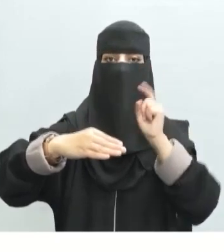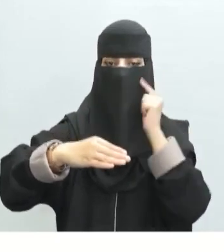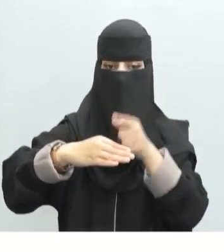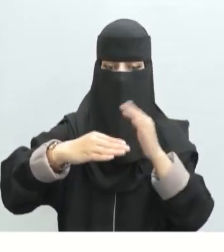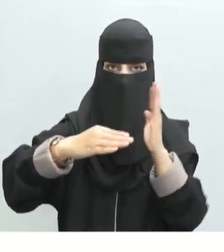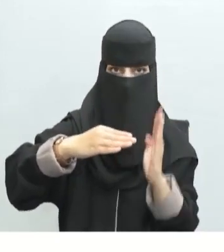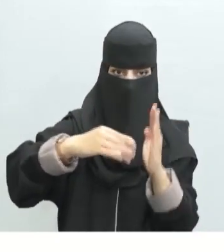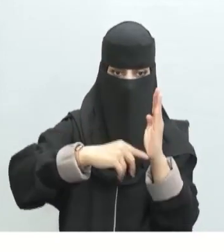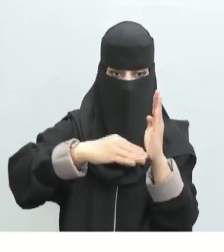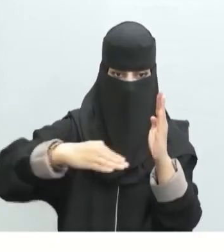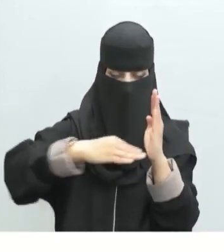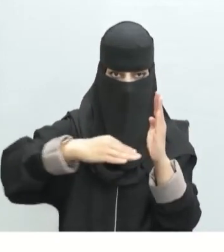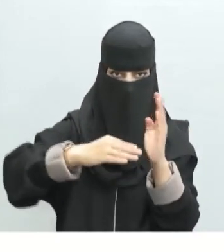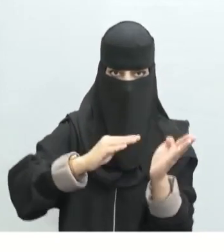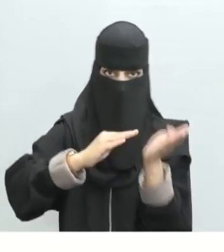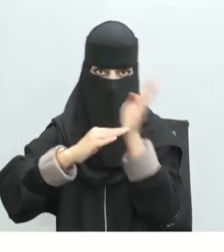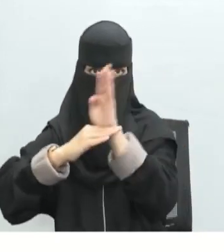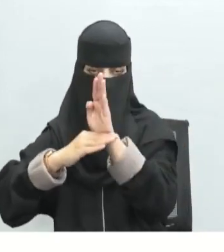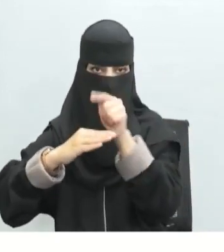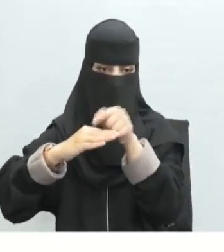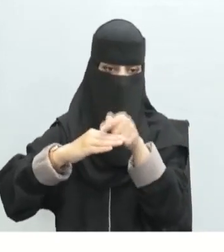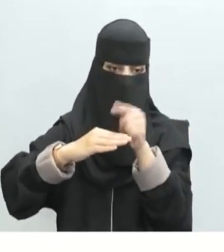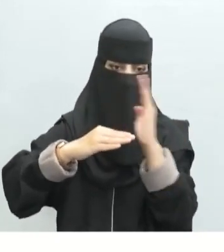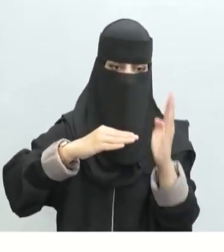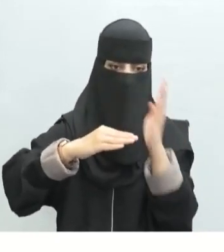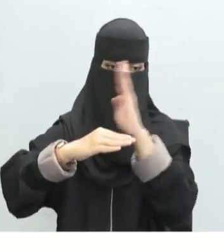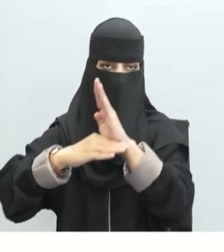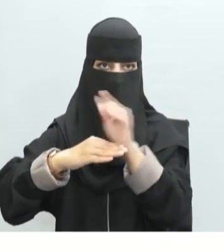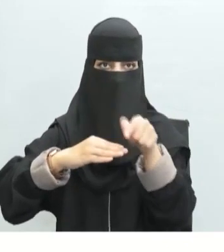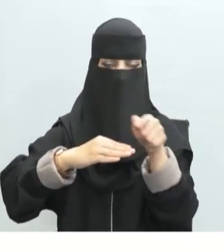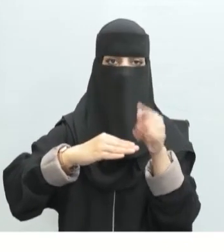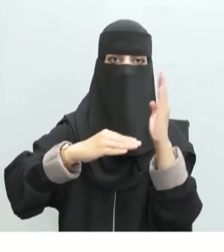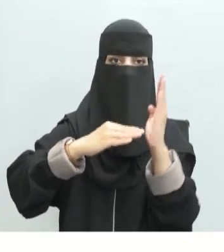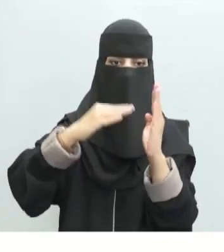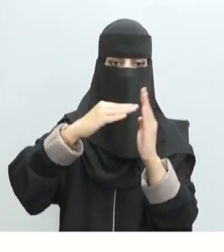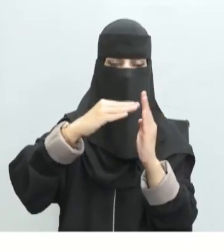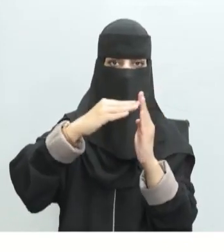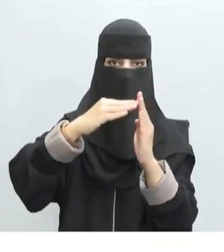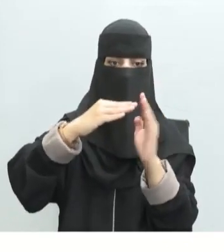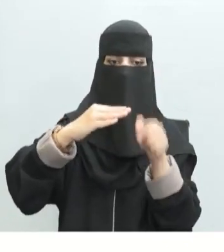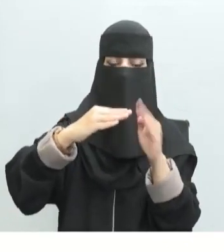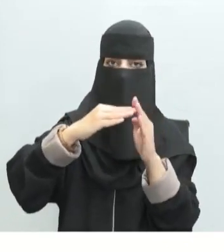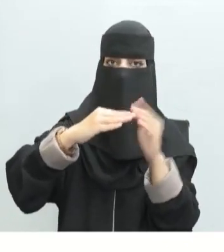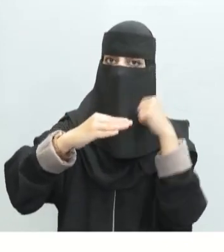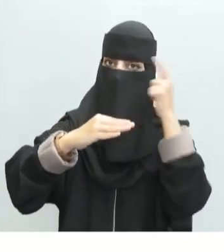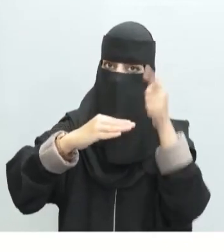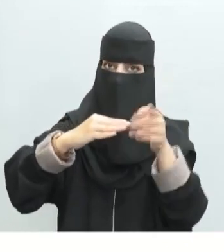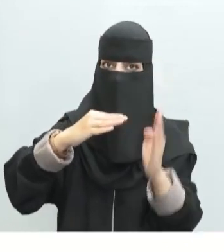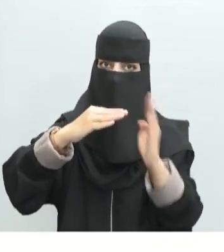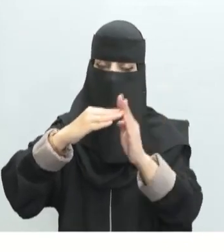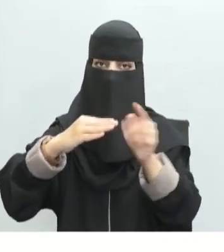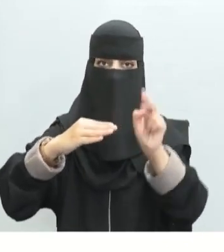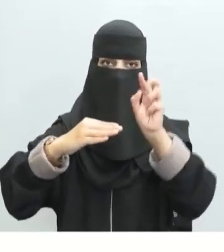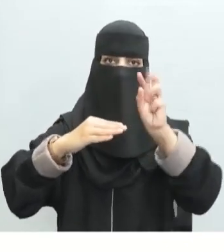فهو الضلع المقابل ليتا الضلع المقابل ليتا بسكل مره بقول يتا خلاص هو الضلع